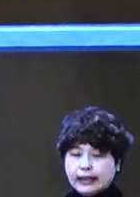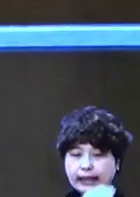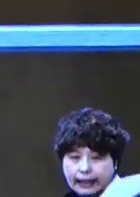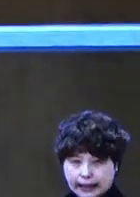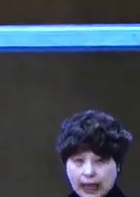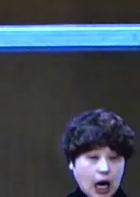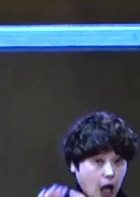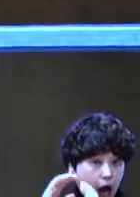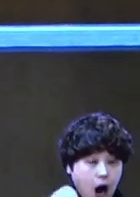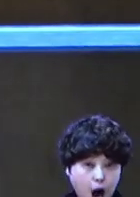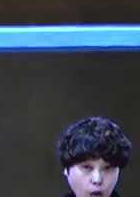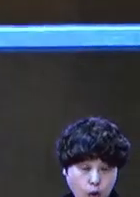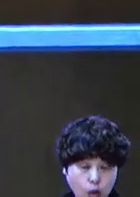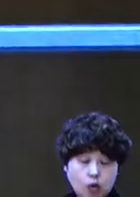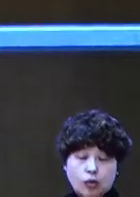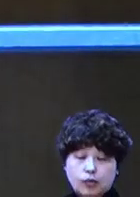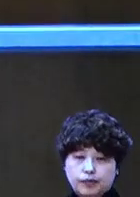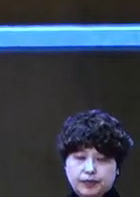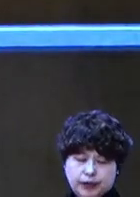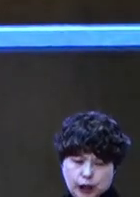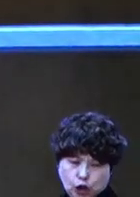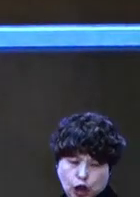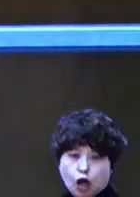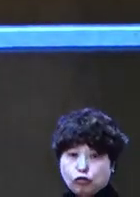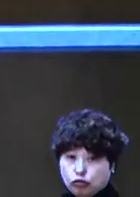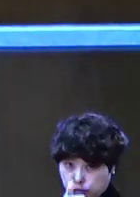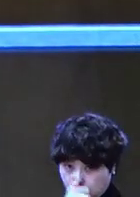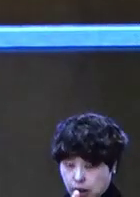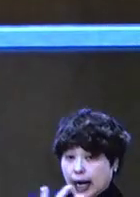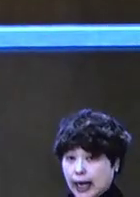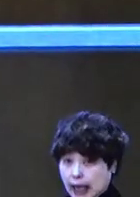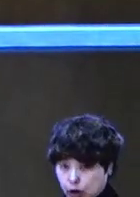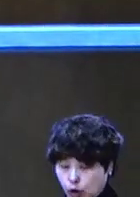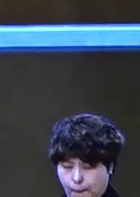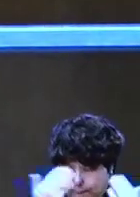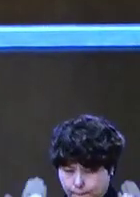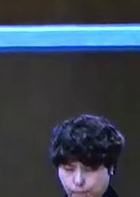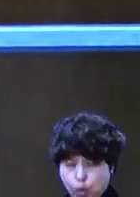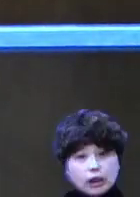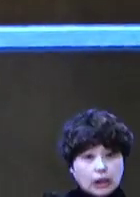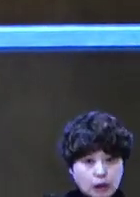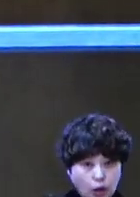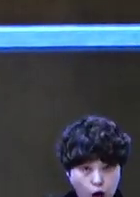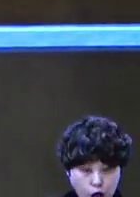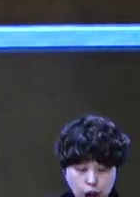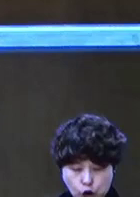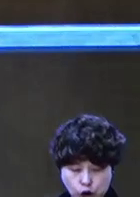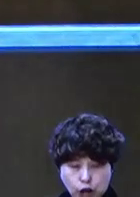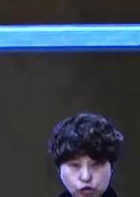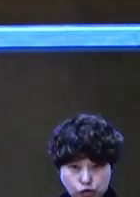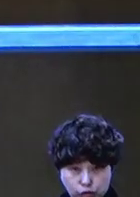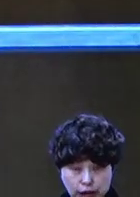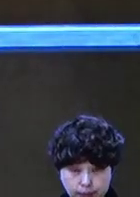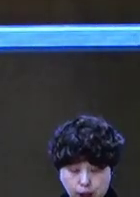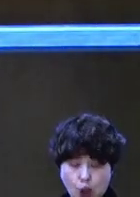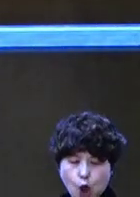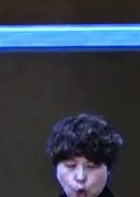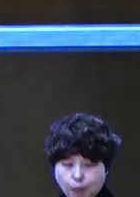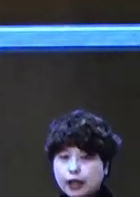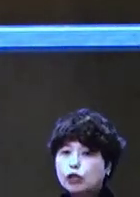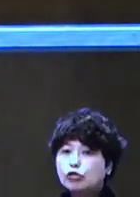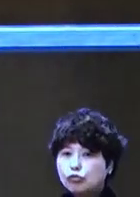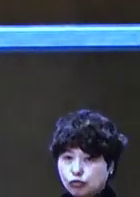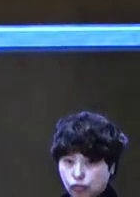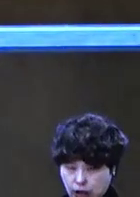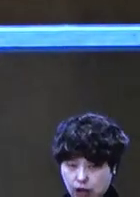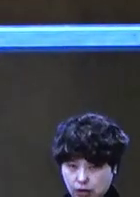경기 도민의 목소리를 최우선으로 여기고 모든 현안과 정책 중심이 경기 도민을